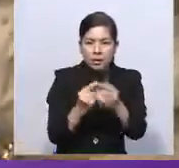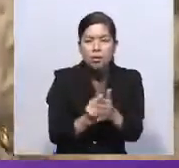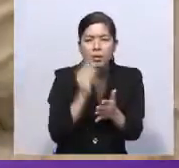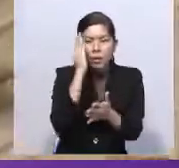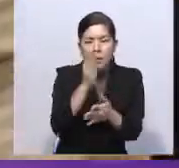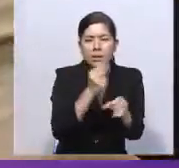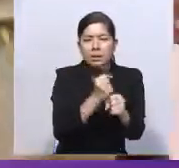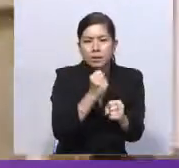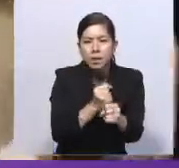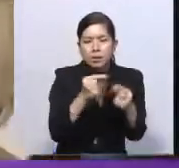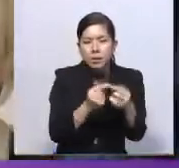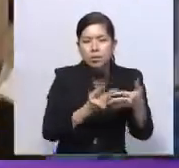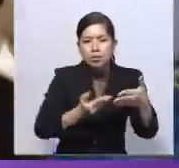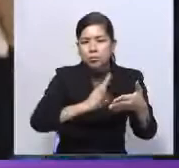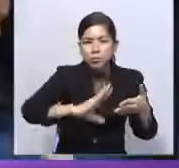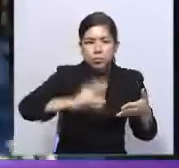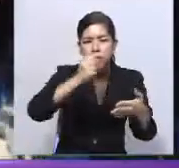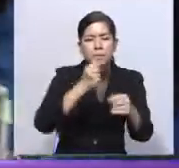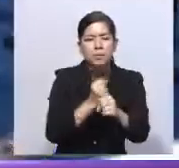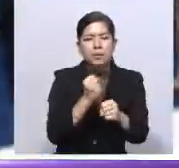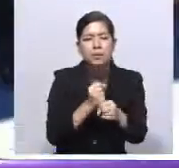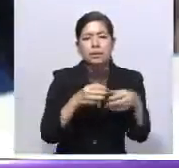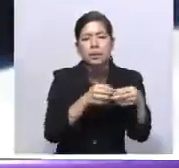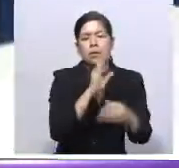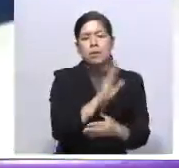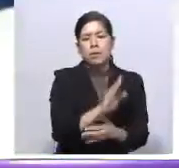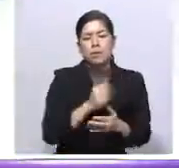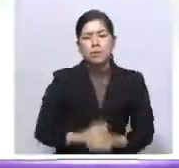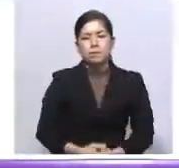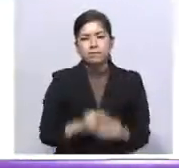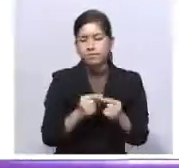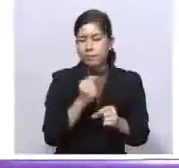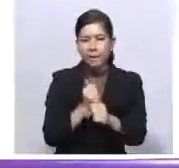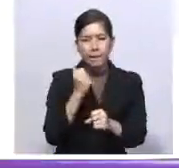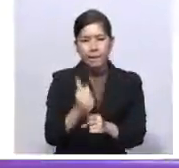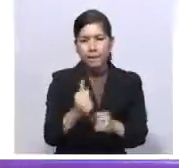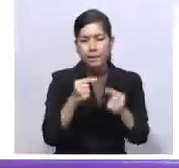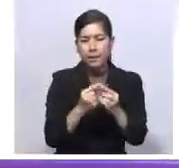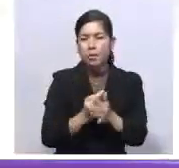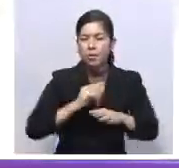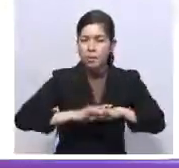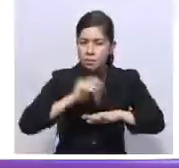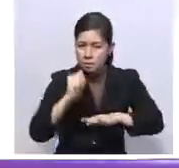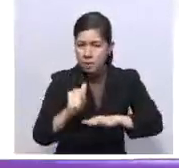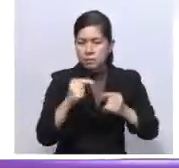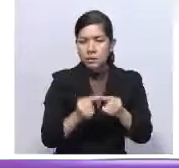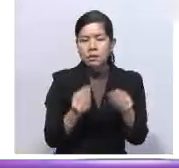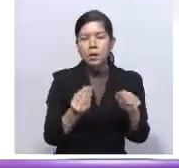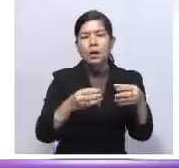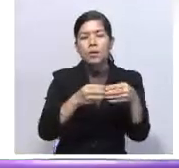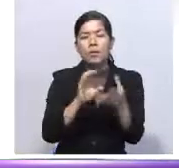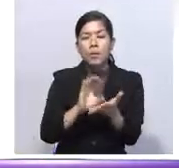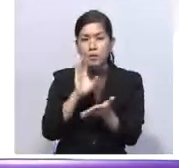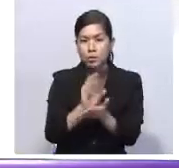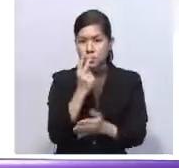วกันก็ยังบ่งบอกถึงศักยภาพกำลังแรงงานของประเทศไทยที่มีความก้าวหน้าและมีประสิทธิภาพสร้างความน่าเชื่อถือกับนักลงทุนที่